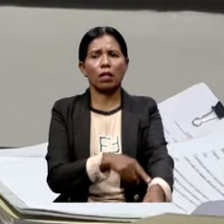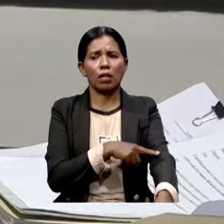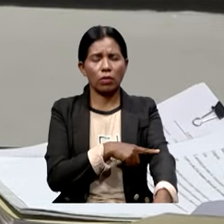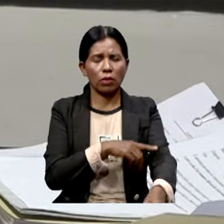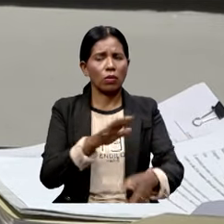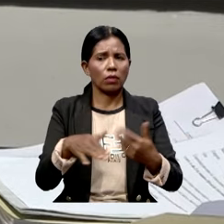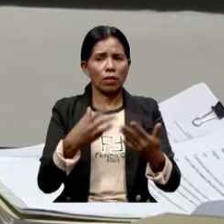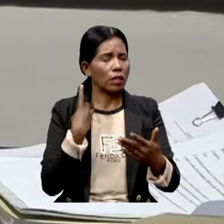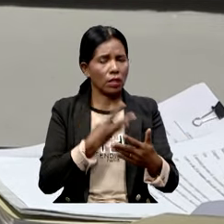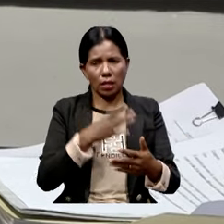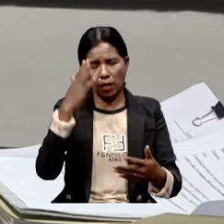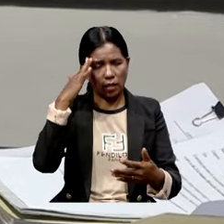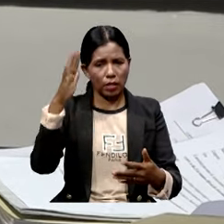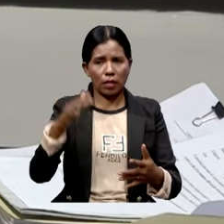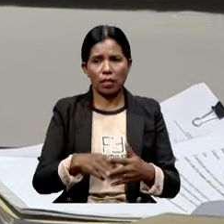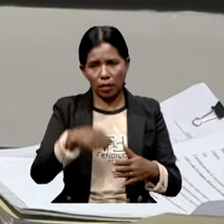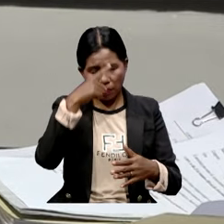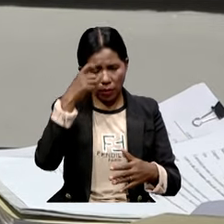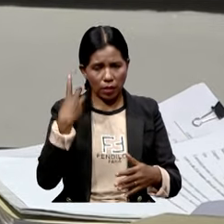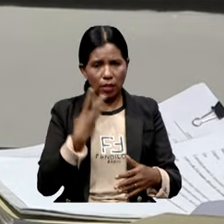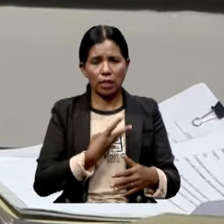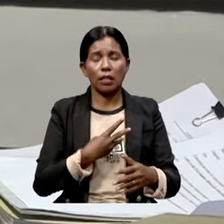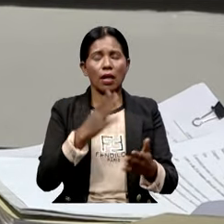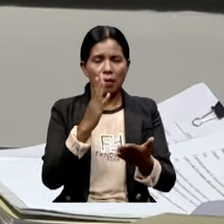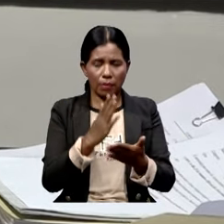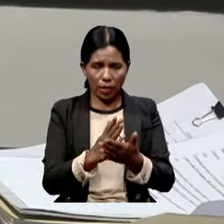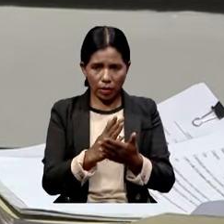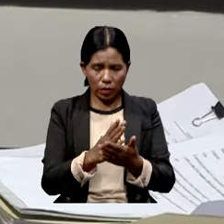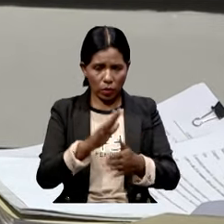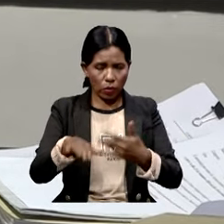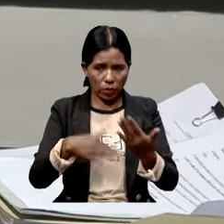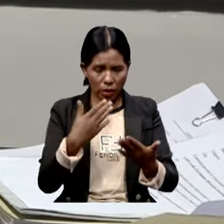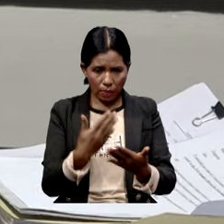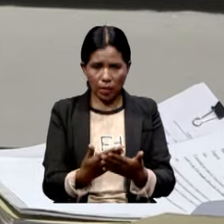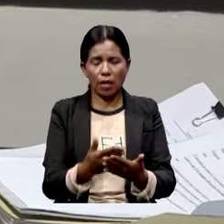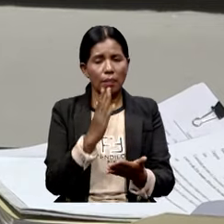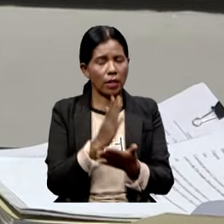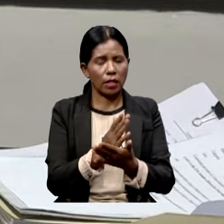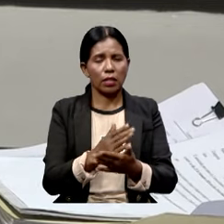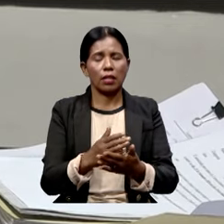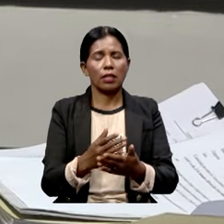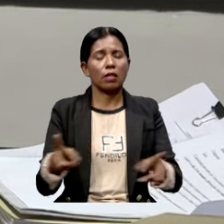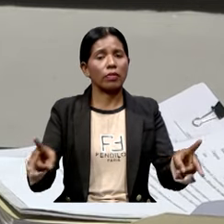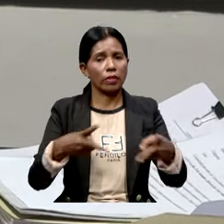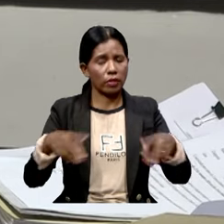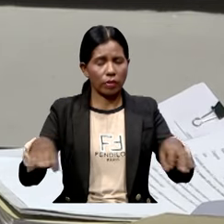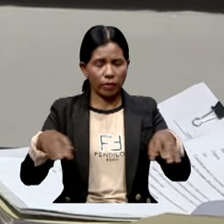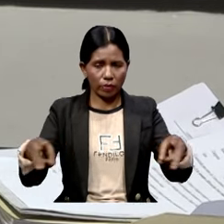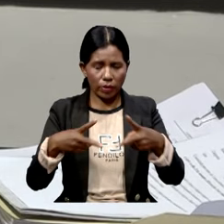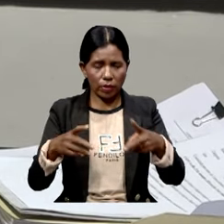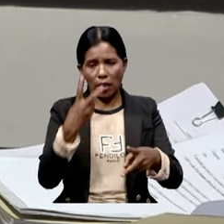kan ita lah tene. Tama ne me ita hapara telai, hapara ho toto ita para telai. Hare lai kontrataro